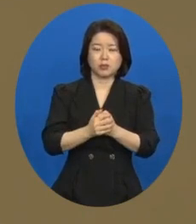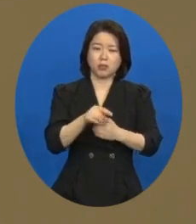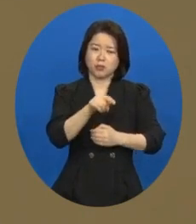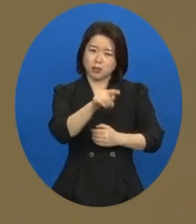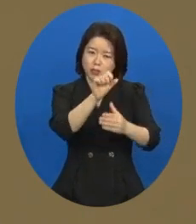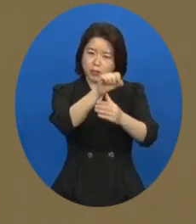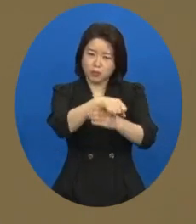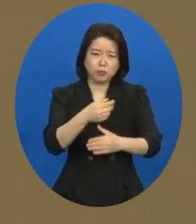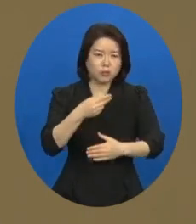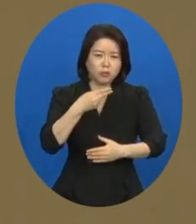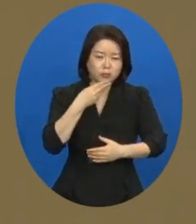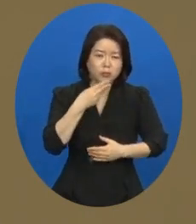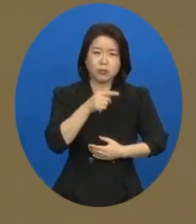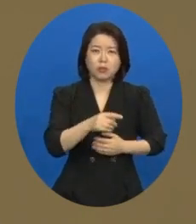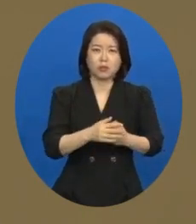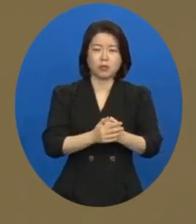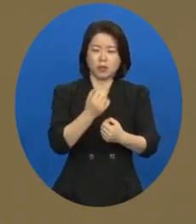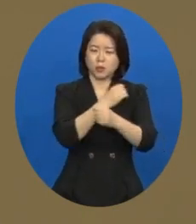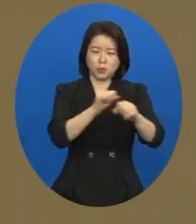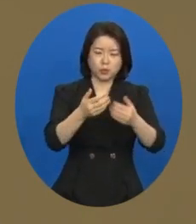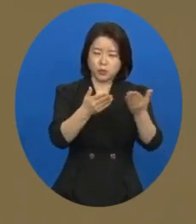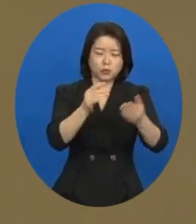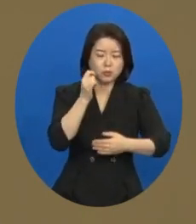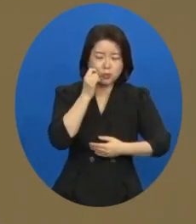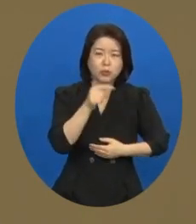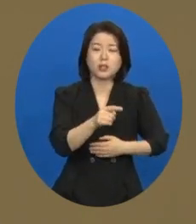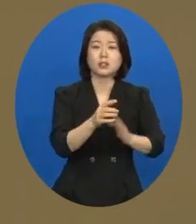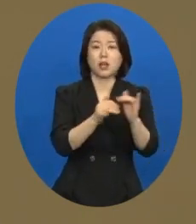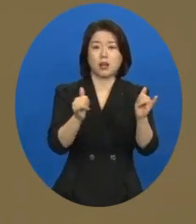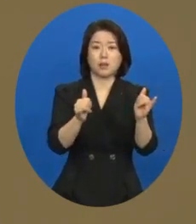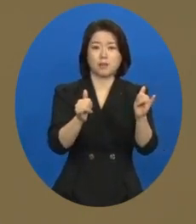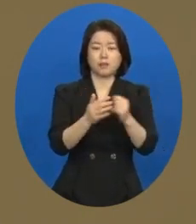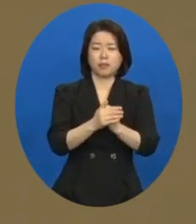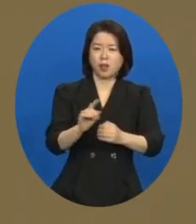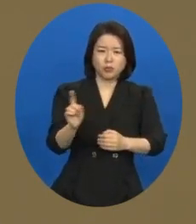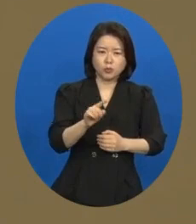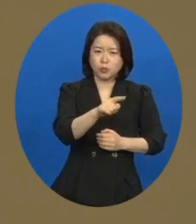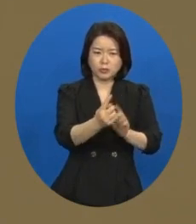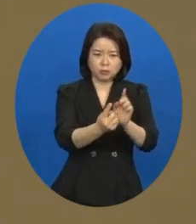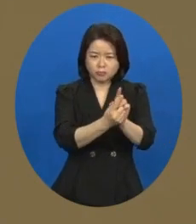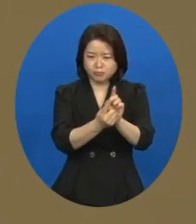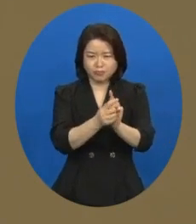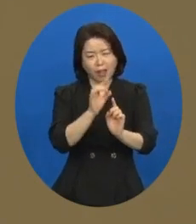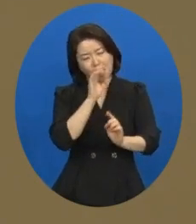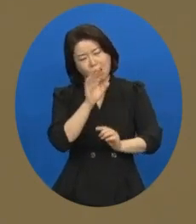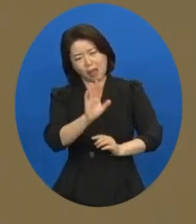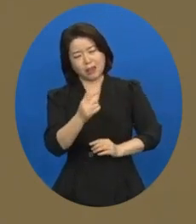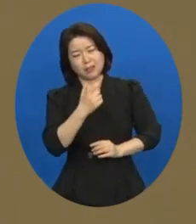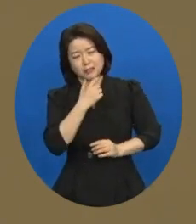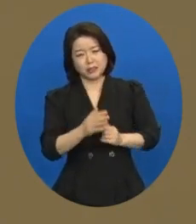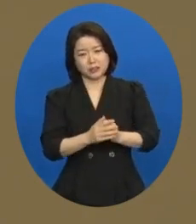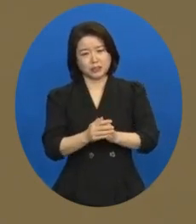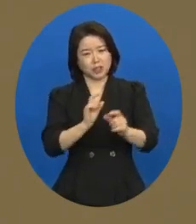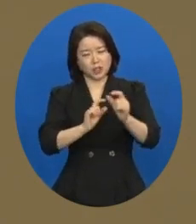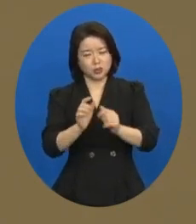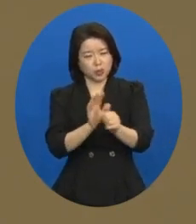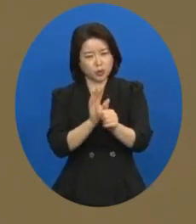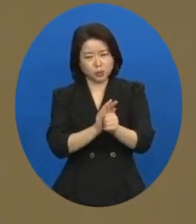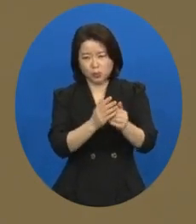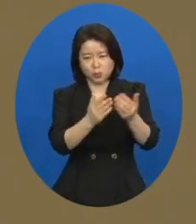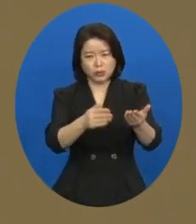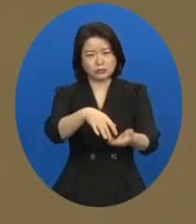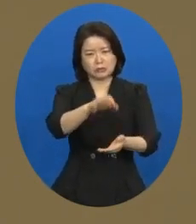같은 사람, 도무지 용서할 수 없는 사람, 도무지 상종할 수 없는 사람, 더 이상 도와줄 가치가 없는